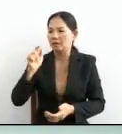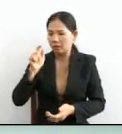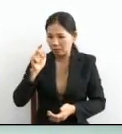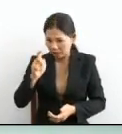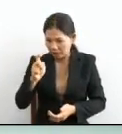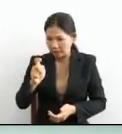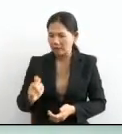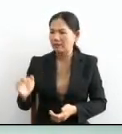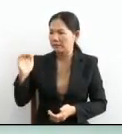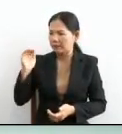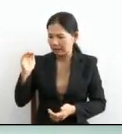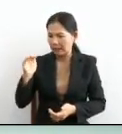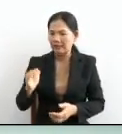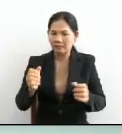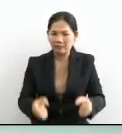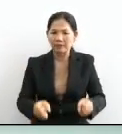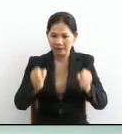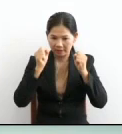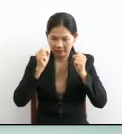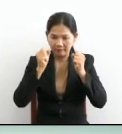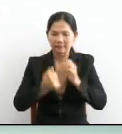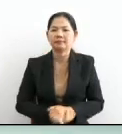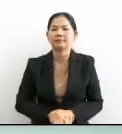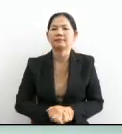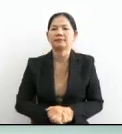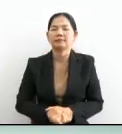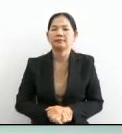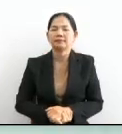vũng. Sẽ rộp cổ rộp y khai cầm bông chân năng.